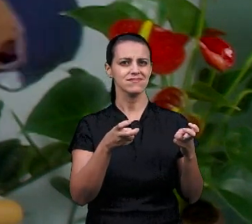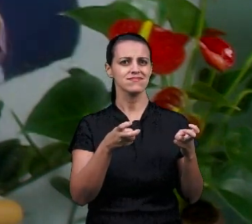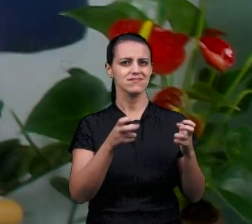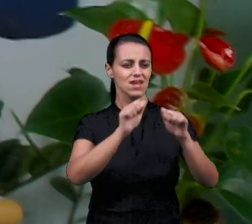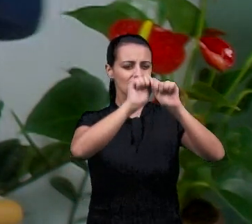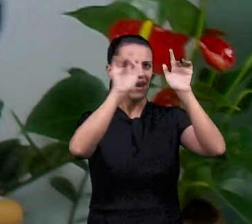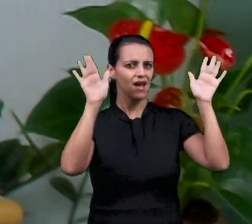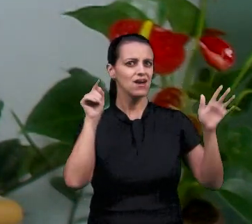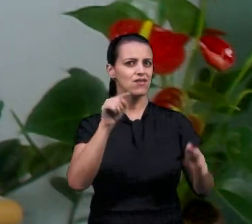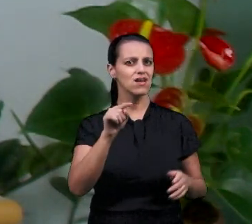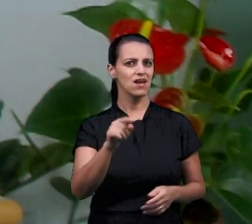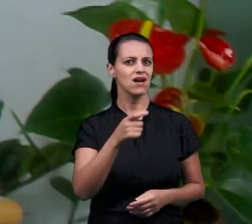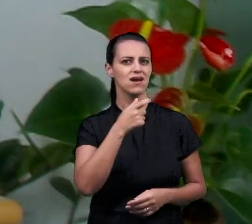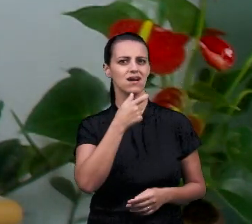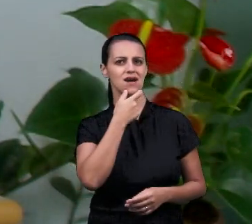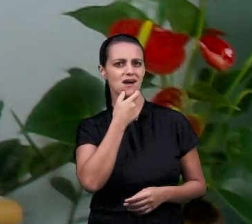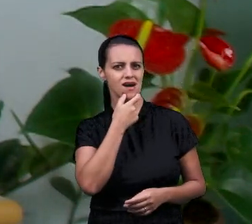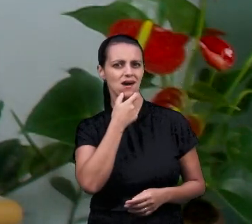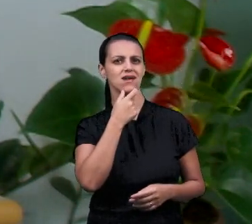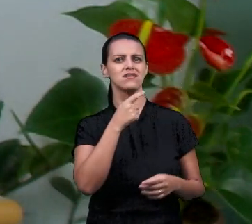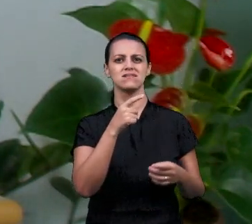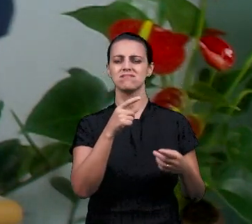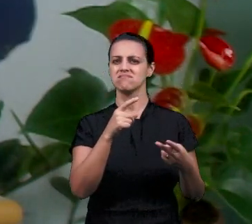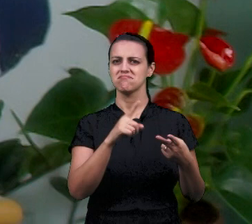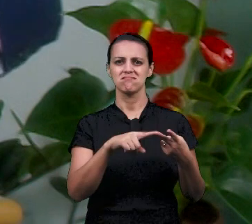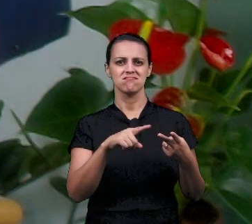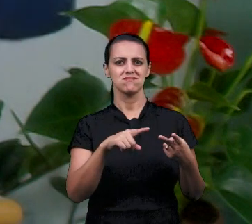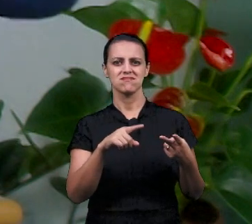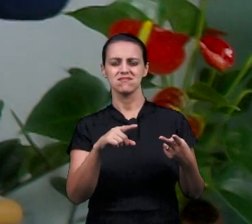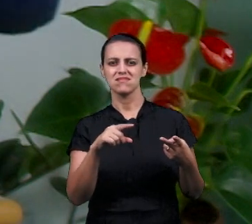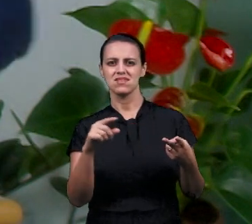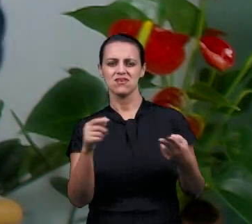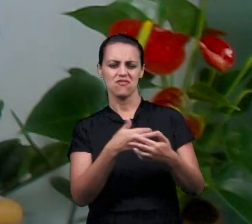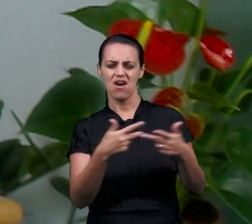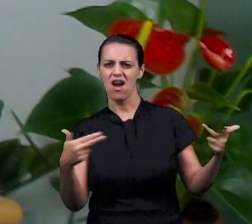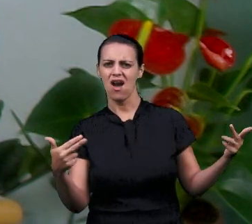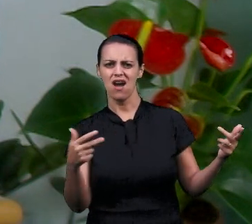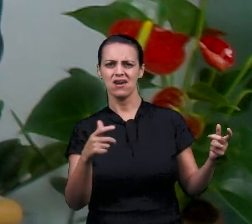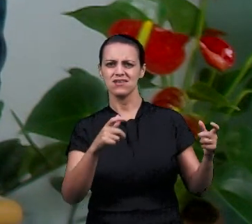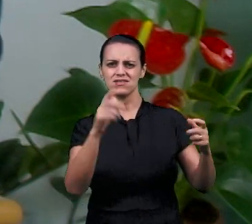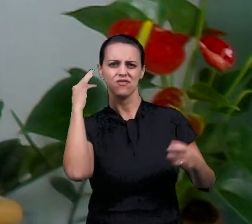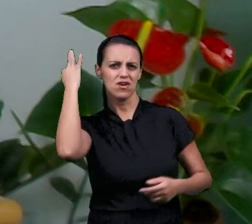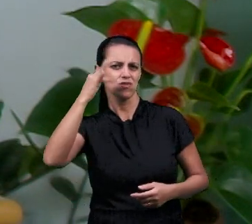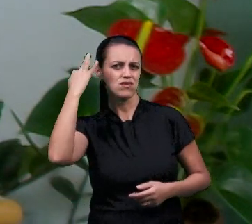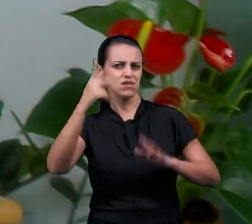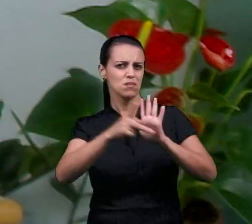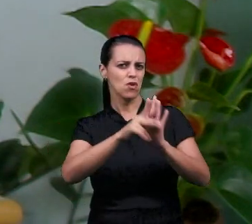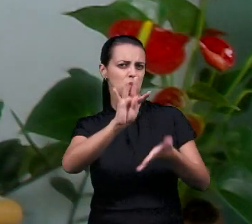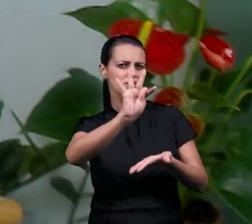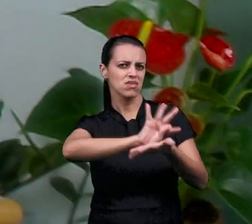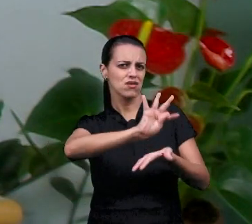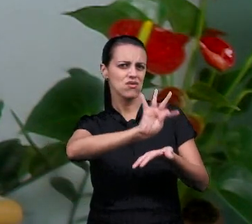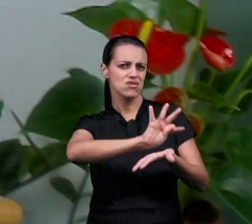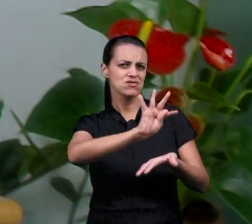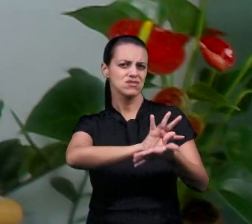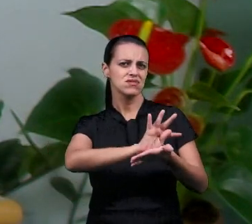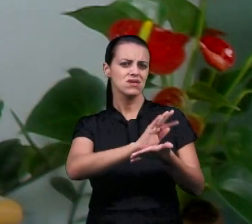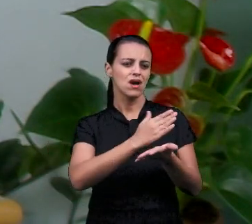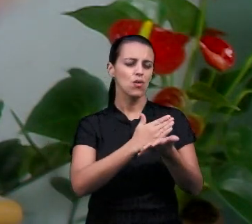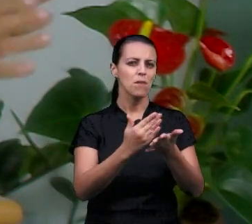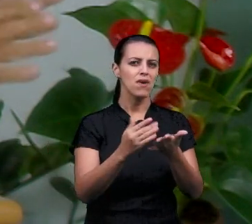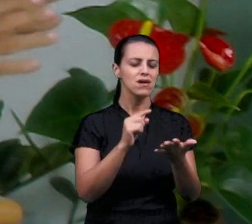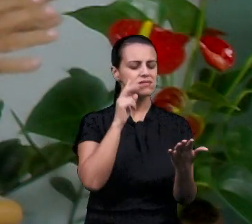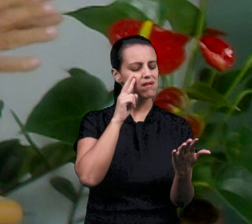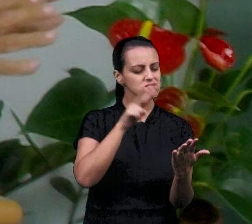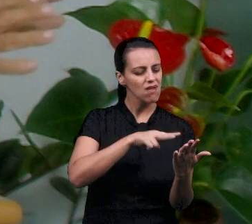en Angleterre, à Oxford, à Cambridge, dans les facs de théologie, qui ont commencé